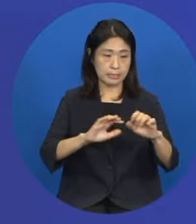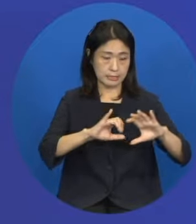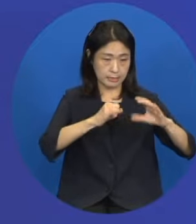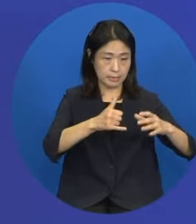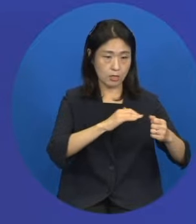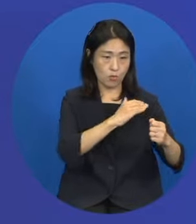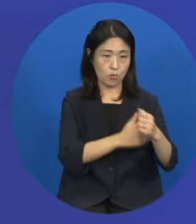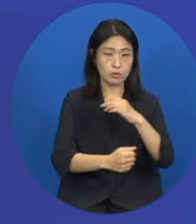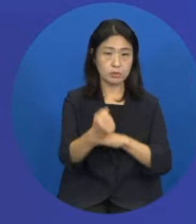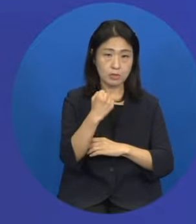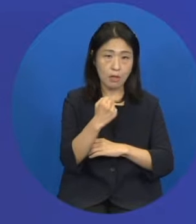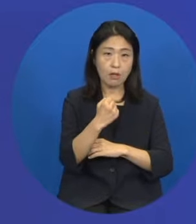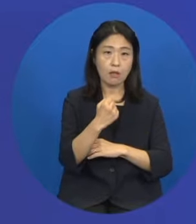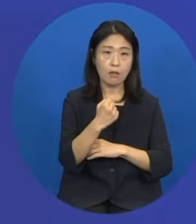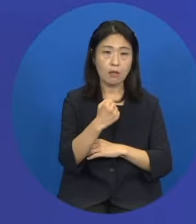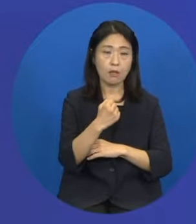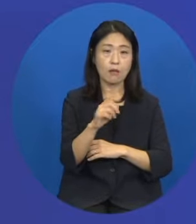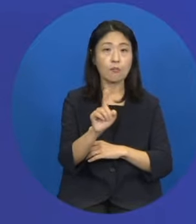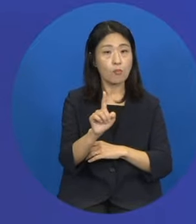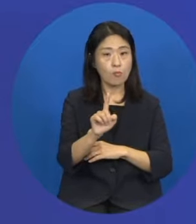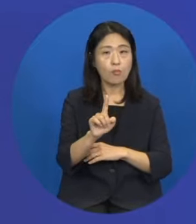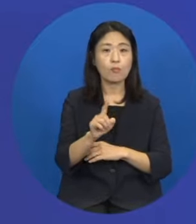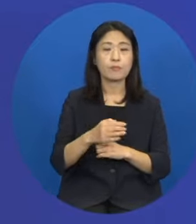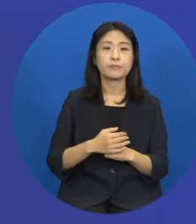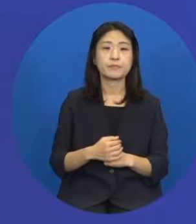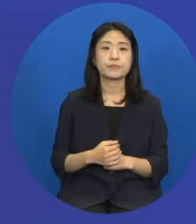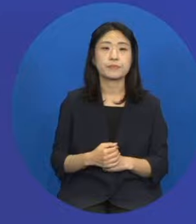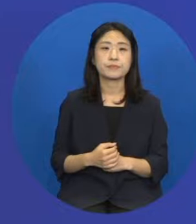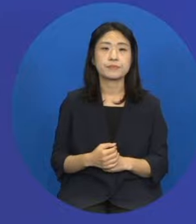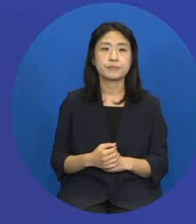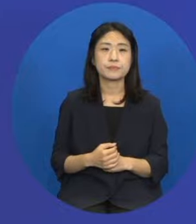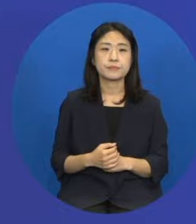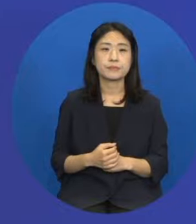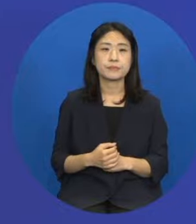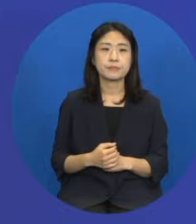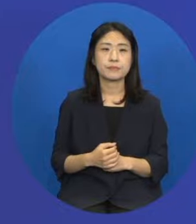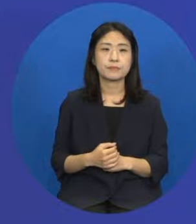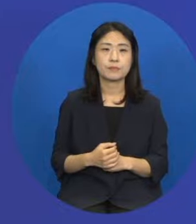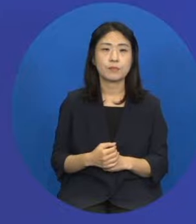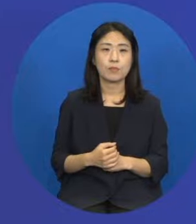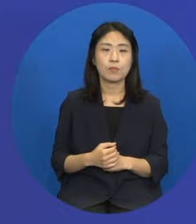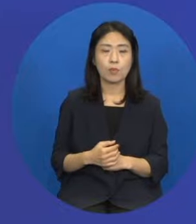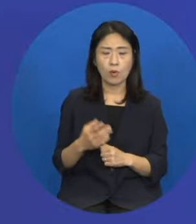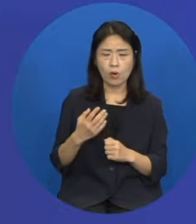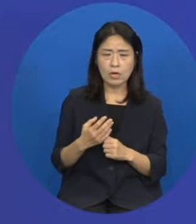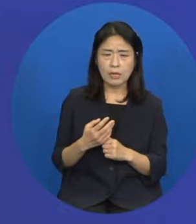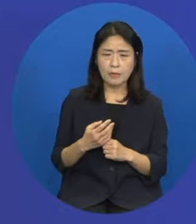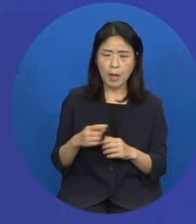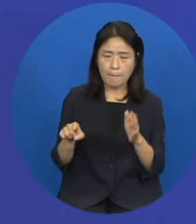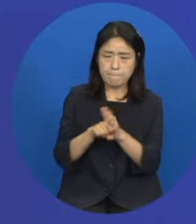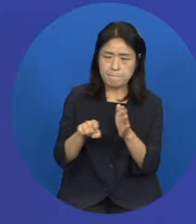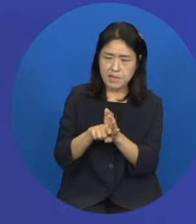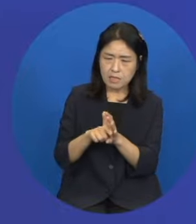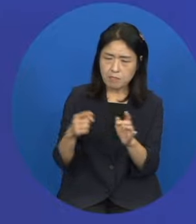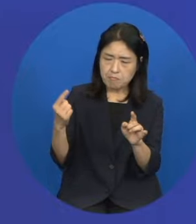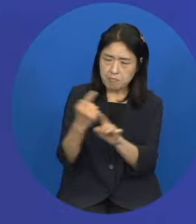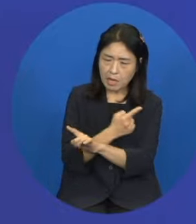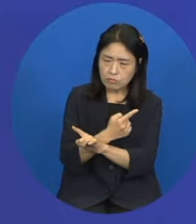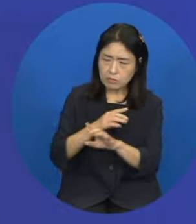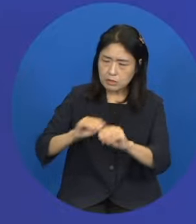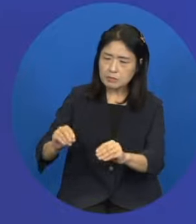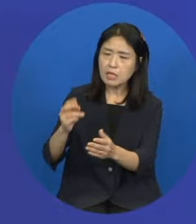이제는 아까 말씀드린 것처럼 개종금지법 이런 악한 법들을